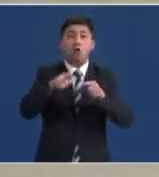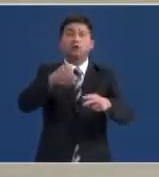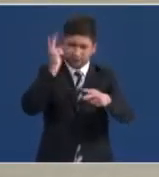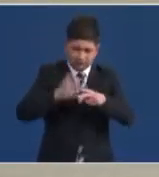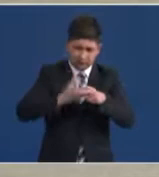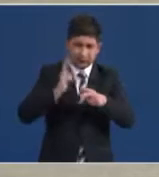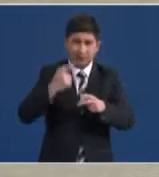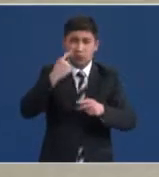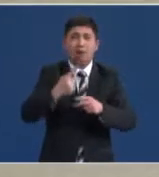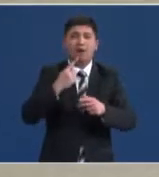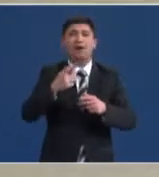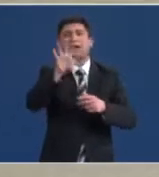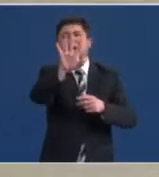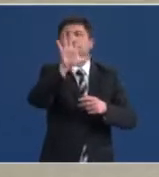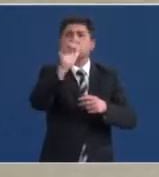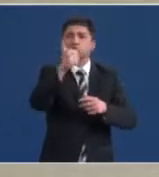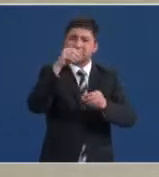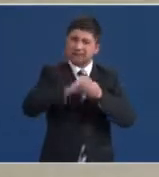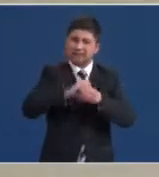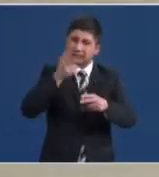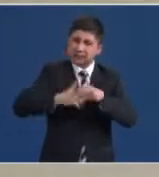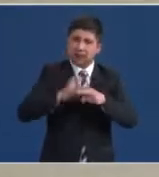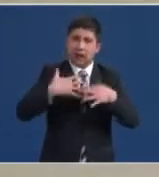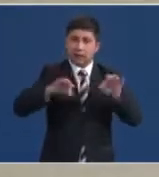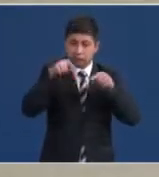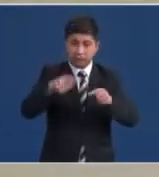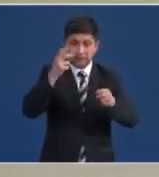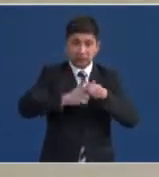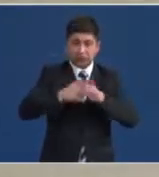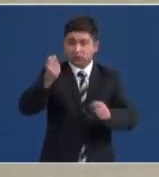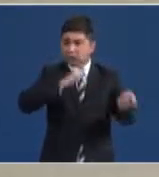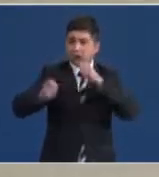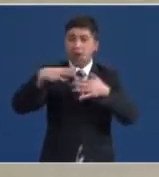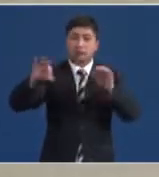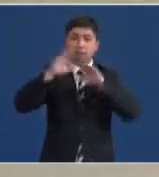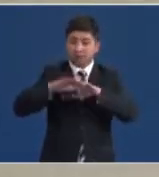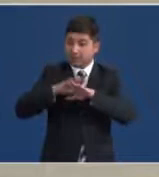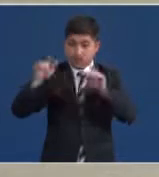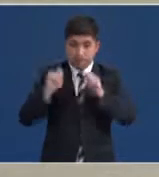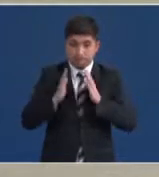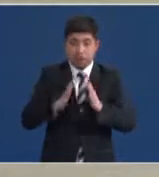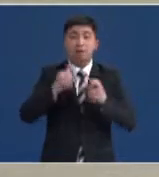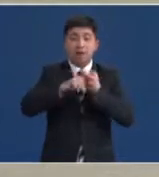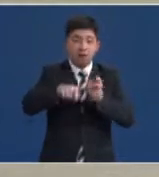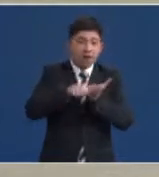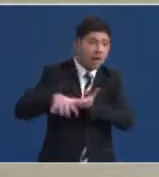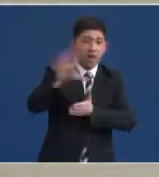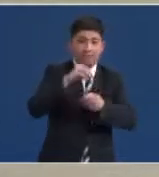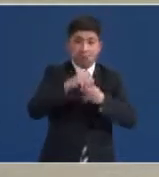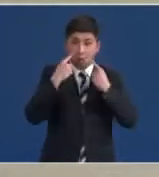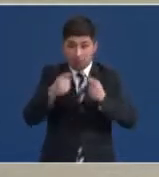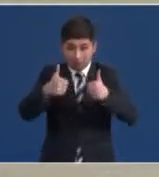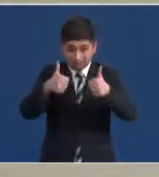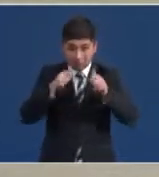süratle şöyle 45 gün içerisinde buraları bitireceğiz ve buraları da tamamiyle